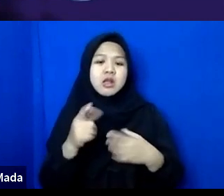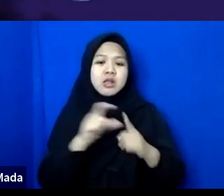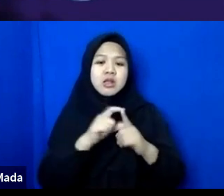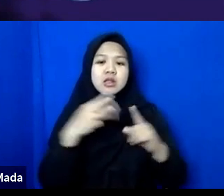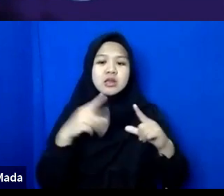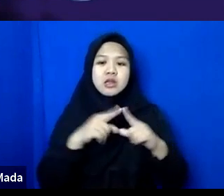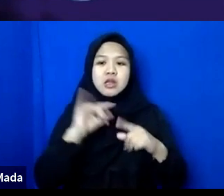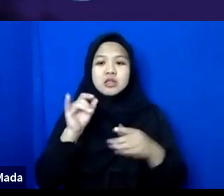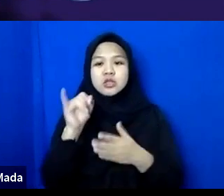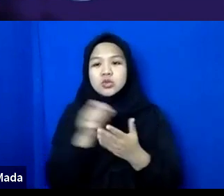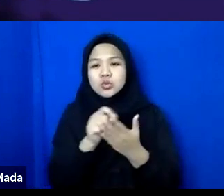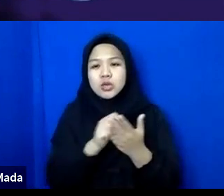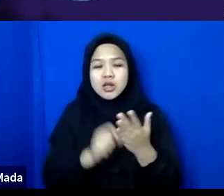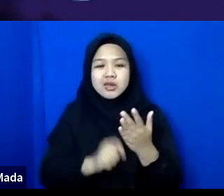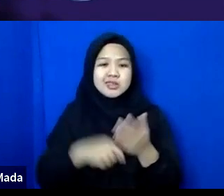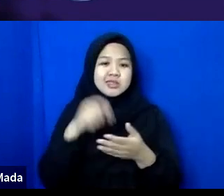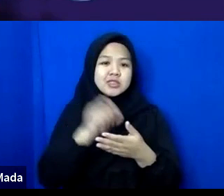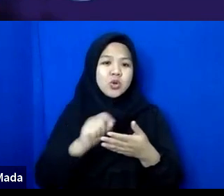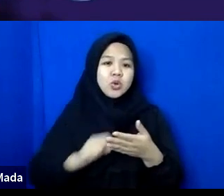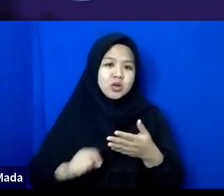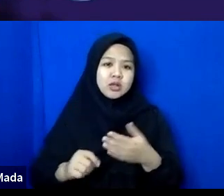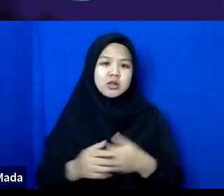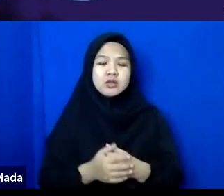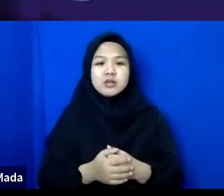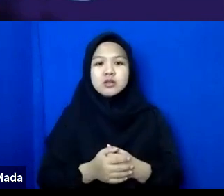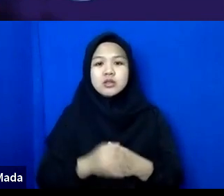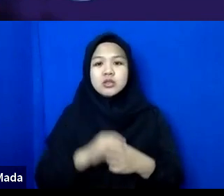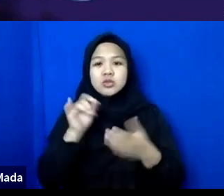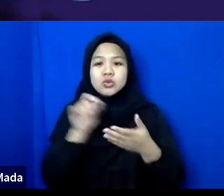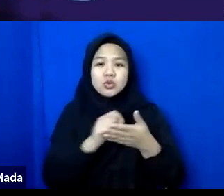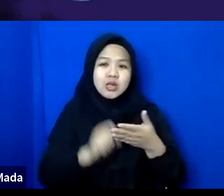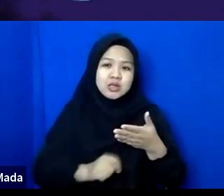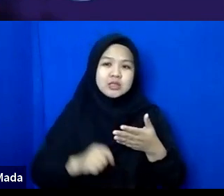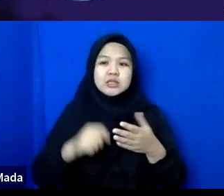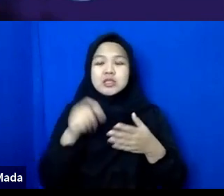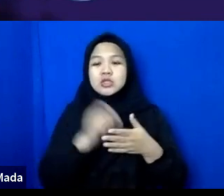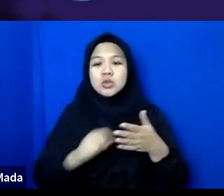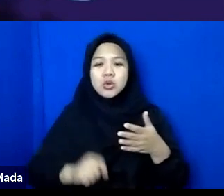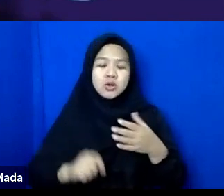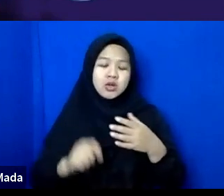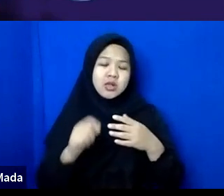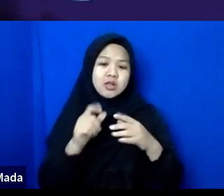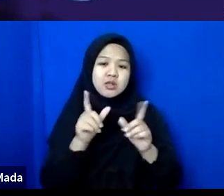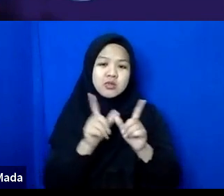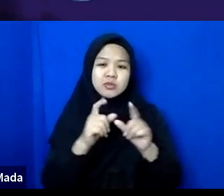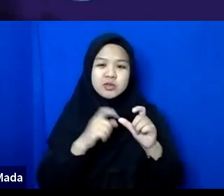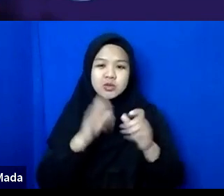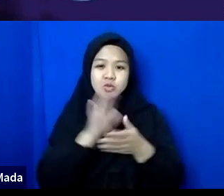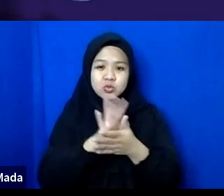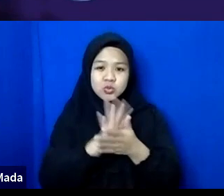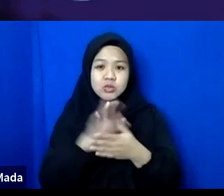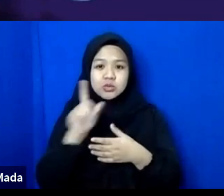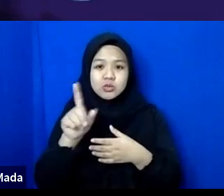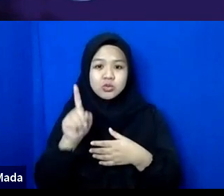jadi dia tuh jurnalis di sekolah tik jurnalis di disekolah Robinson school dan dia satu-satunya